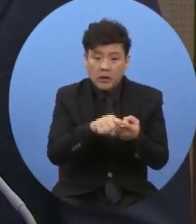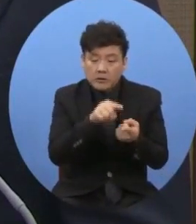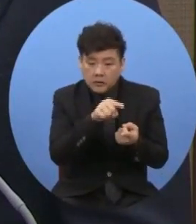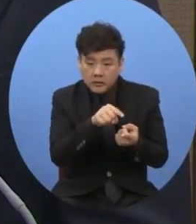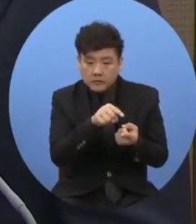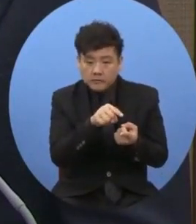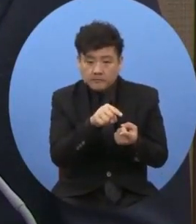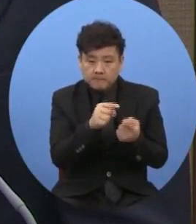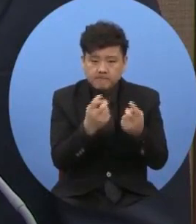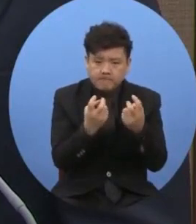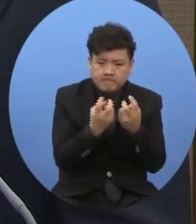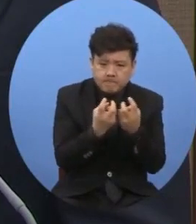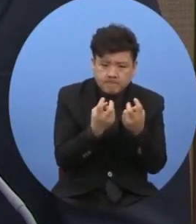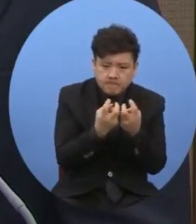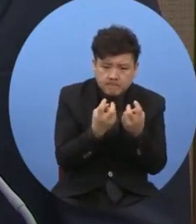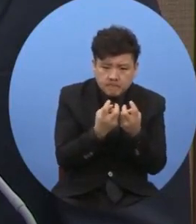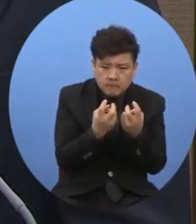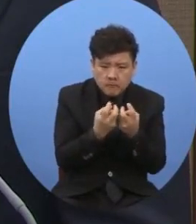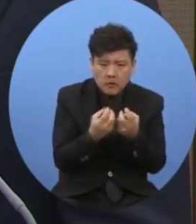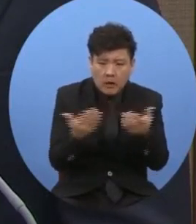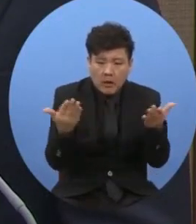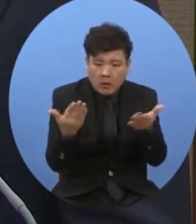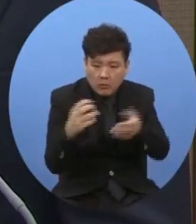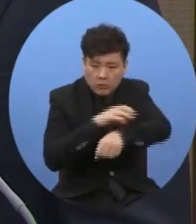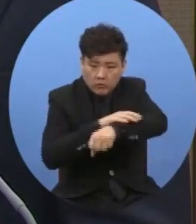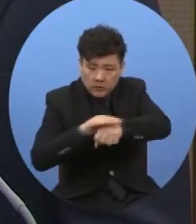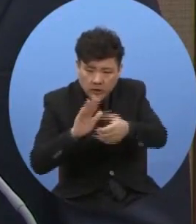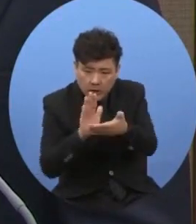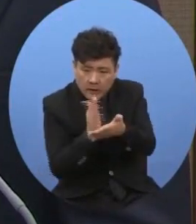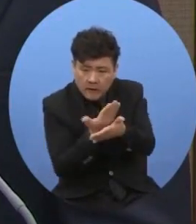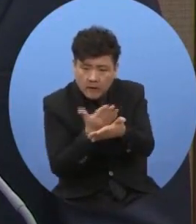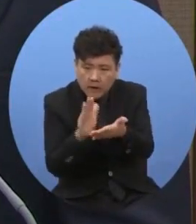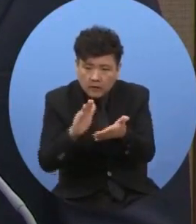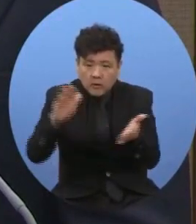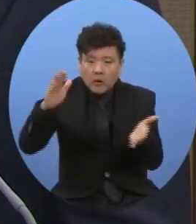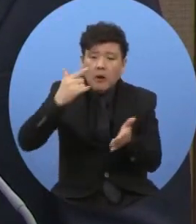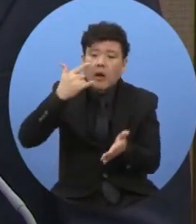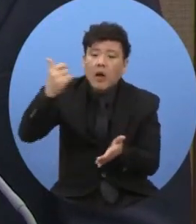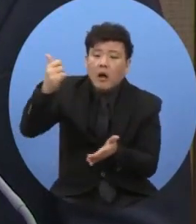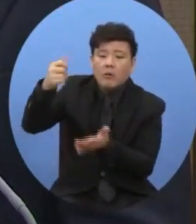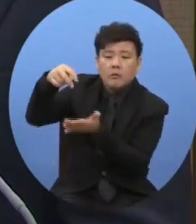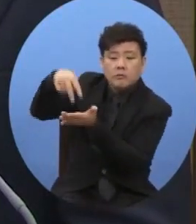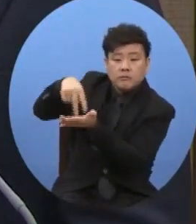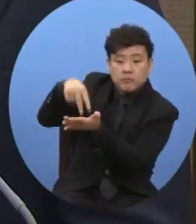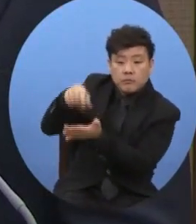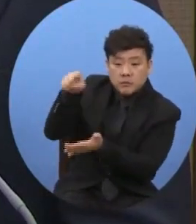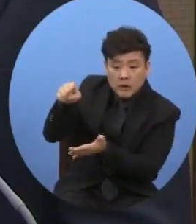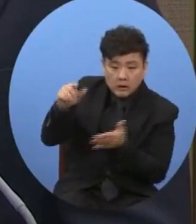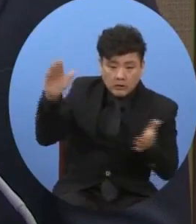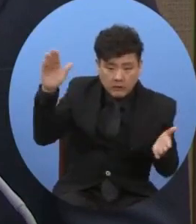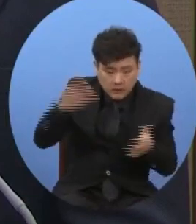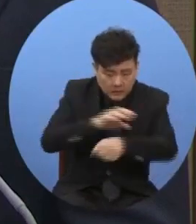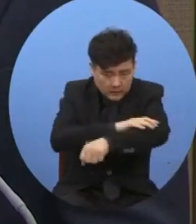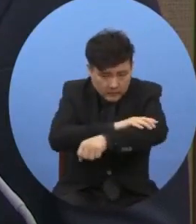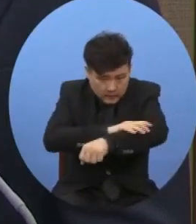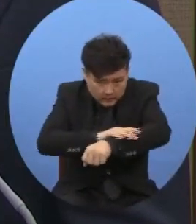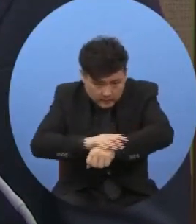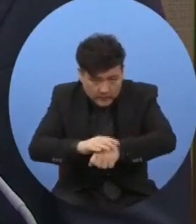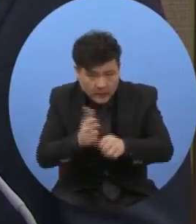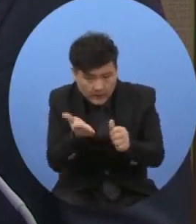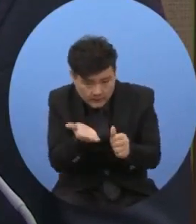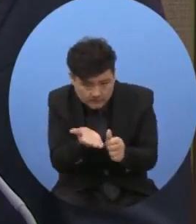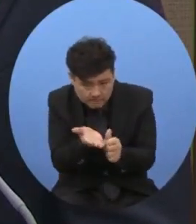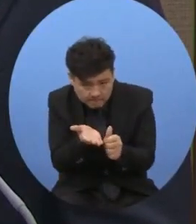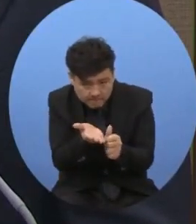어떻게 이 그 업무를 분담을 해서 최대한 학부모님들의 입장에서 학생들을 잘 보듬을 수 있는지에 대한